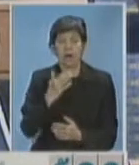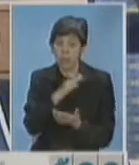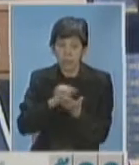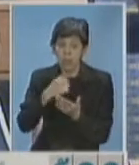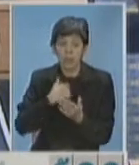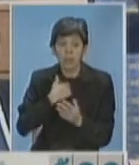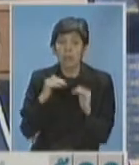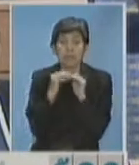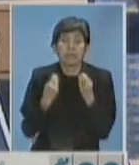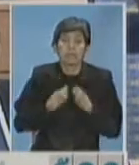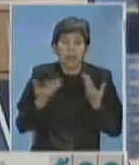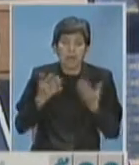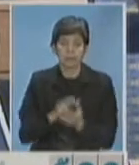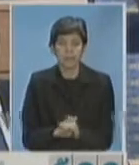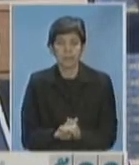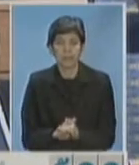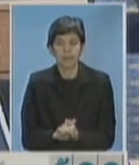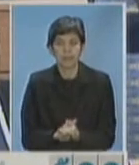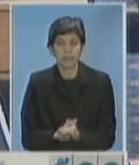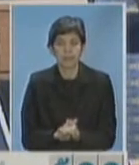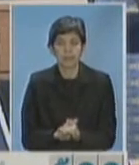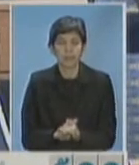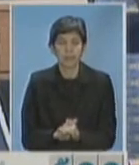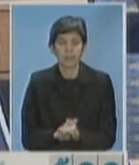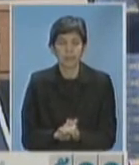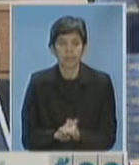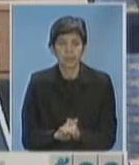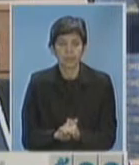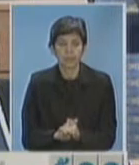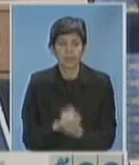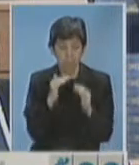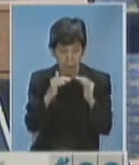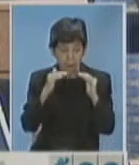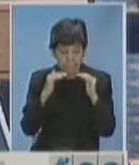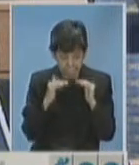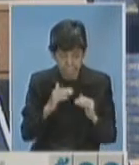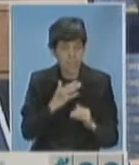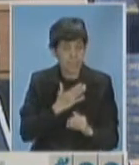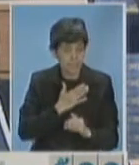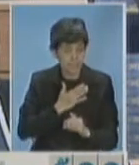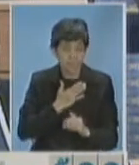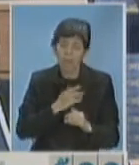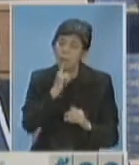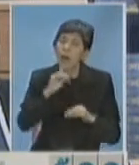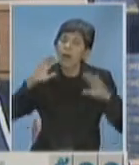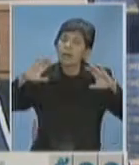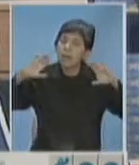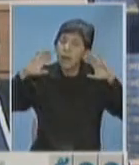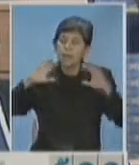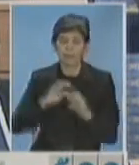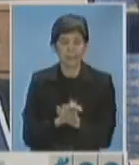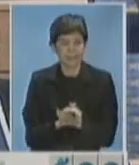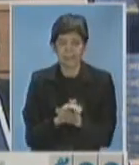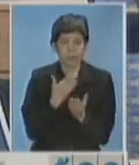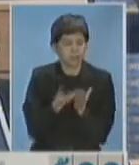ก็ไม่คุ้มครองอยู่แล้วท่านประธานครับประการถัดมาที่ผมบอกว่ารัฐบาลชุดนี้จะ